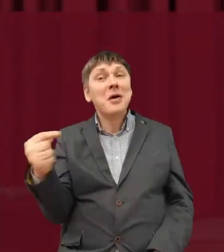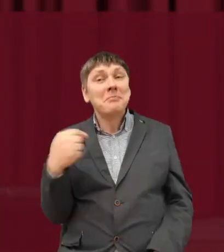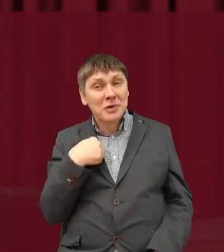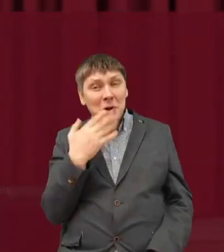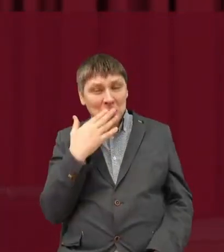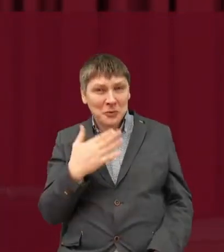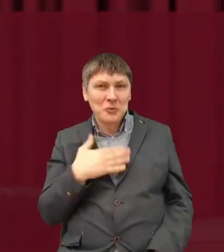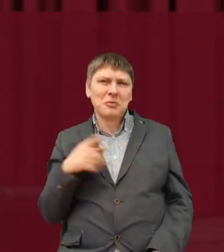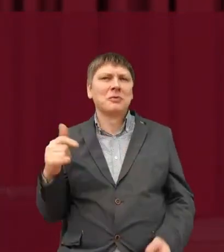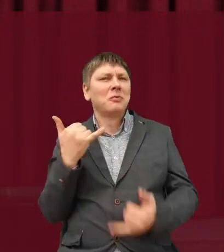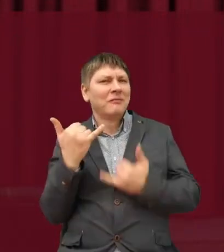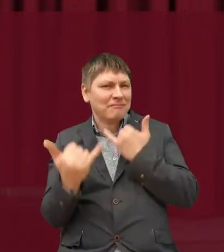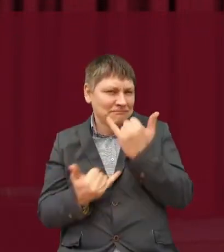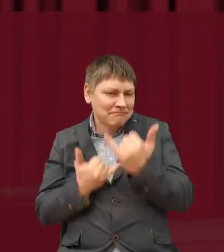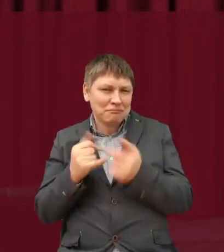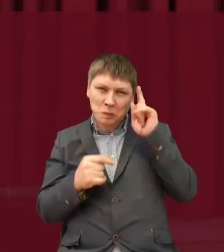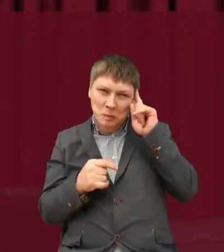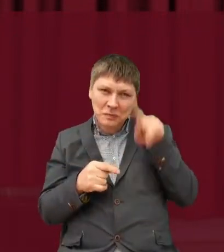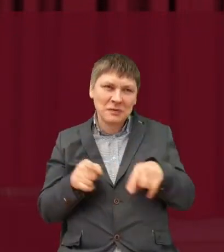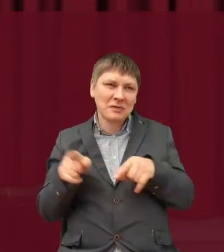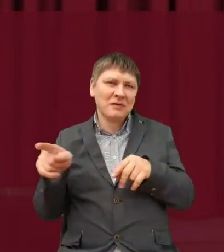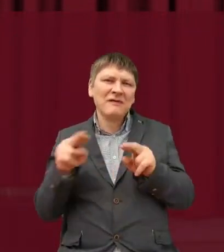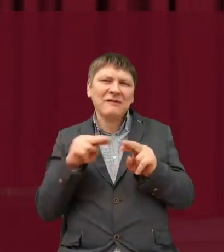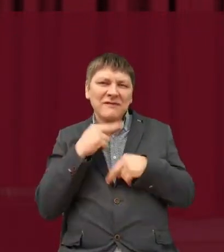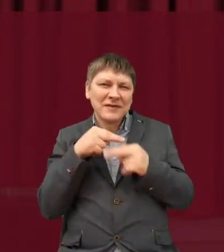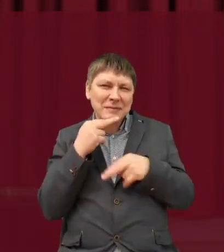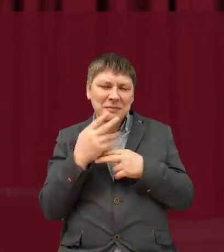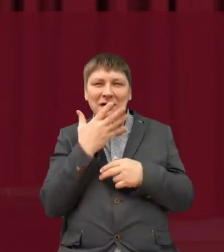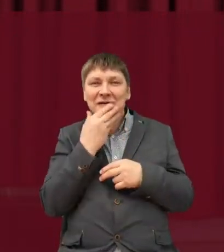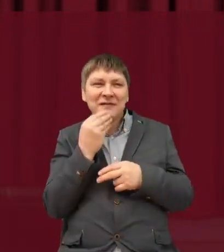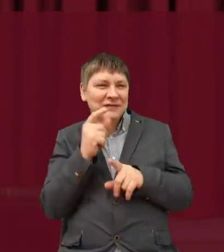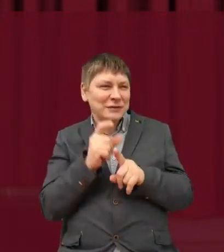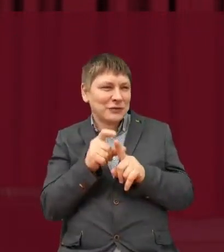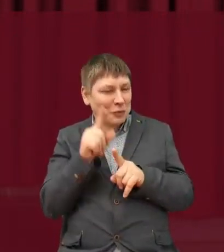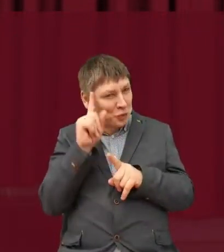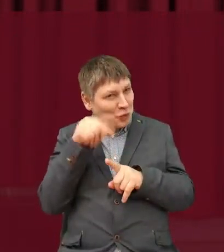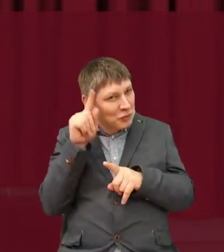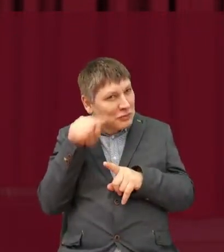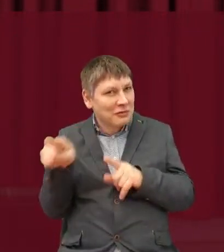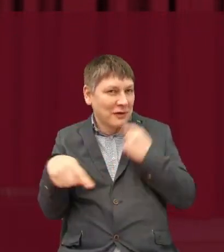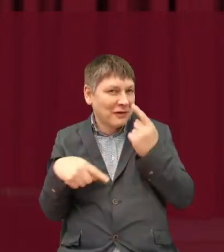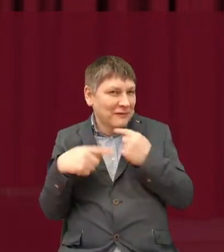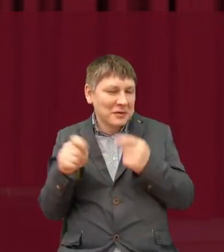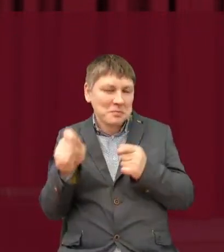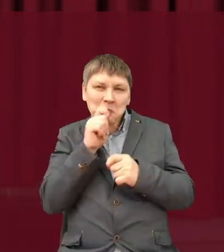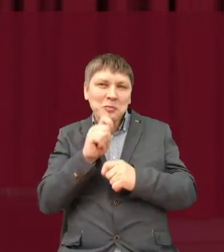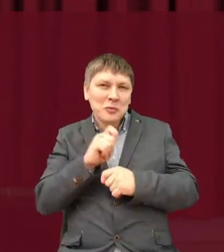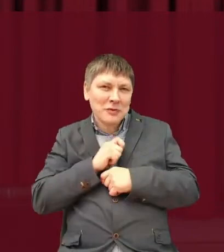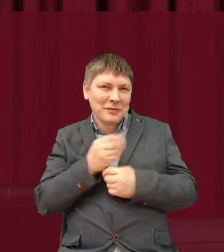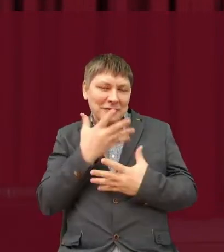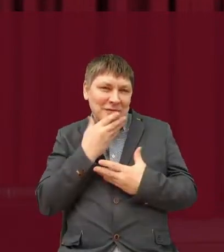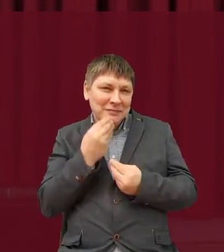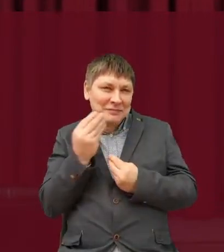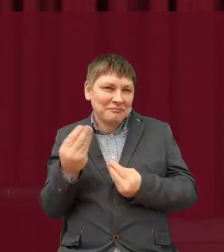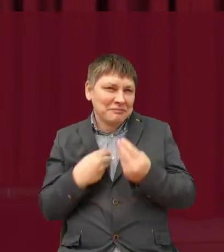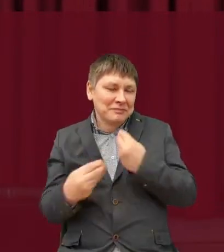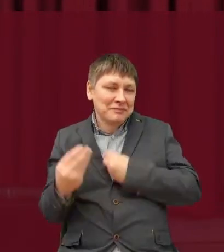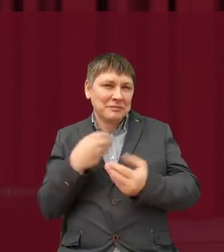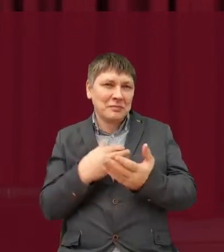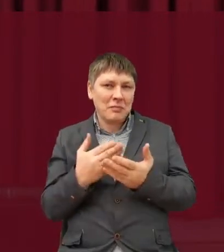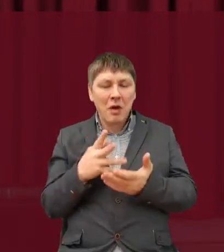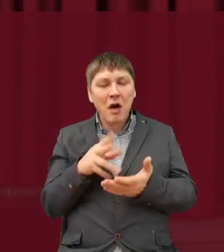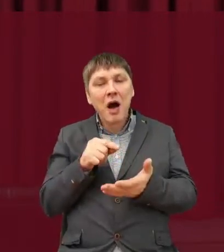так он обходительным со мной так вот такие красивые слова говорит красивые подарки Мне даёт но